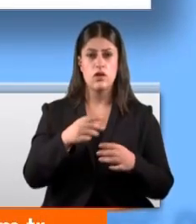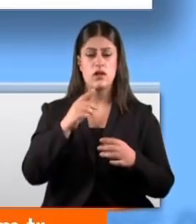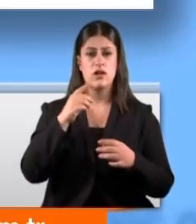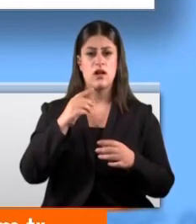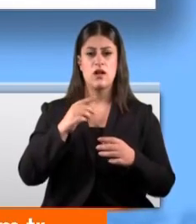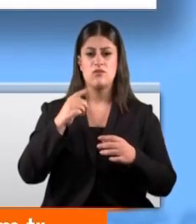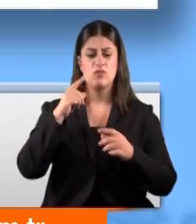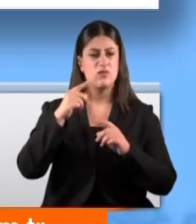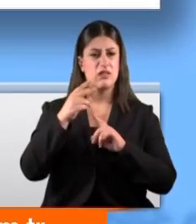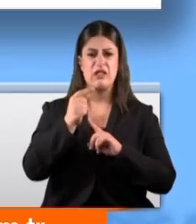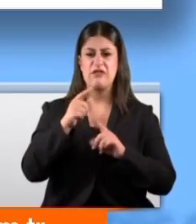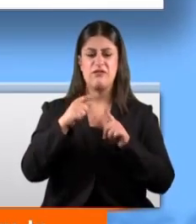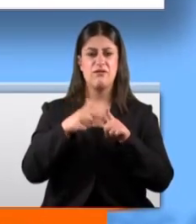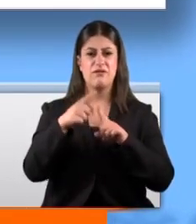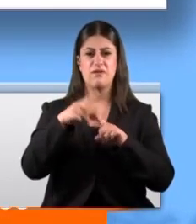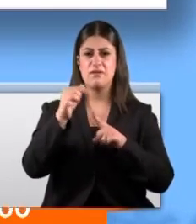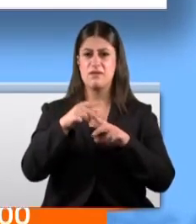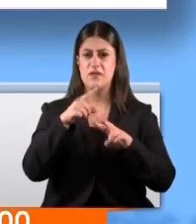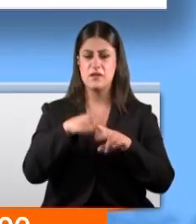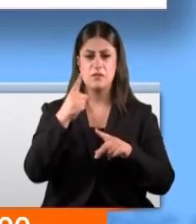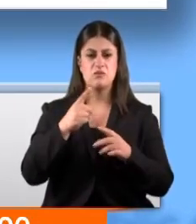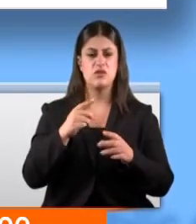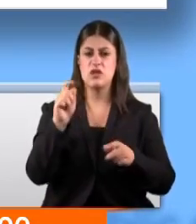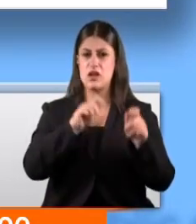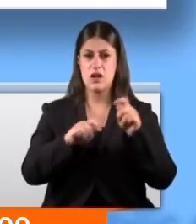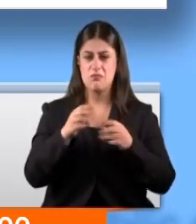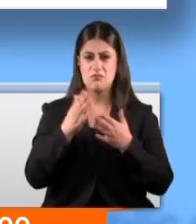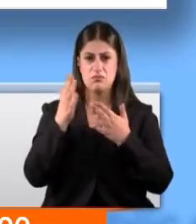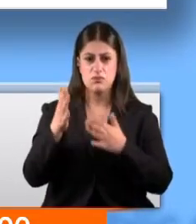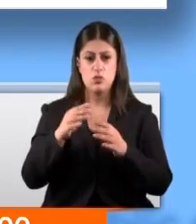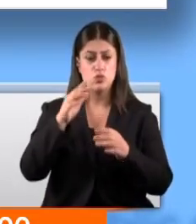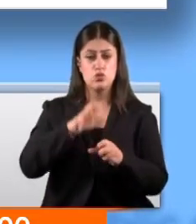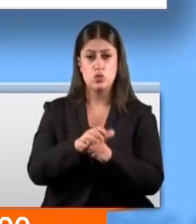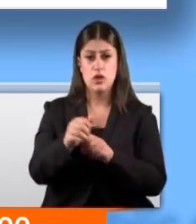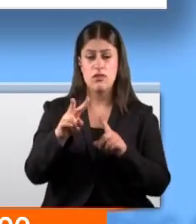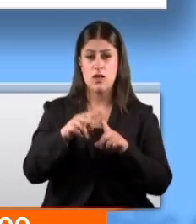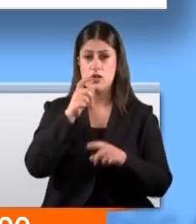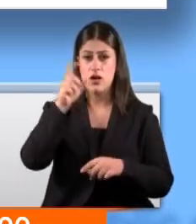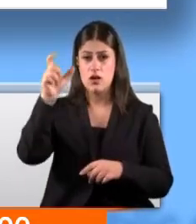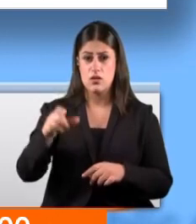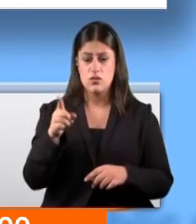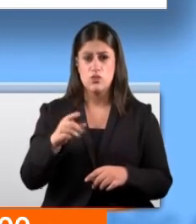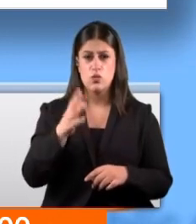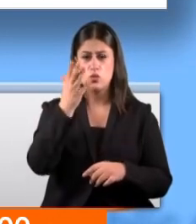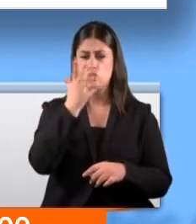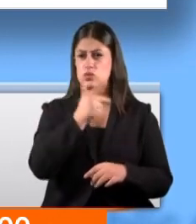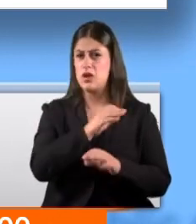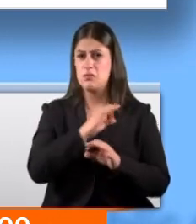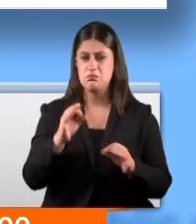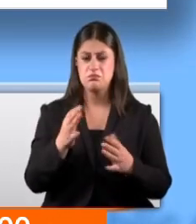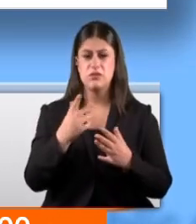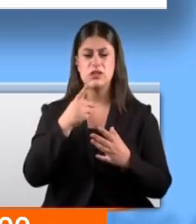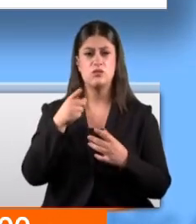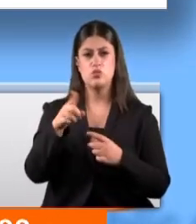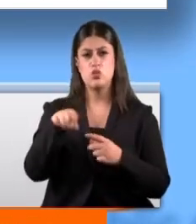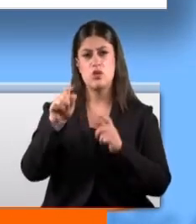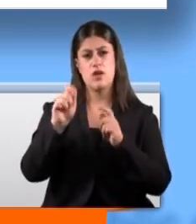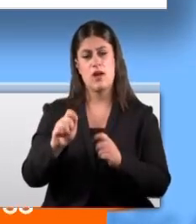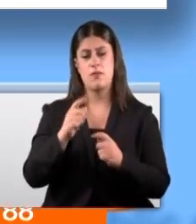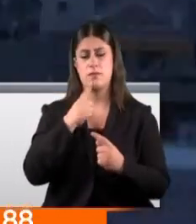kusma saplantısından ibaret olan bu şahıs soykırımcı netenyahu hükümetinin hadsizlik ve arsızlık abidesidir diyerek